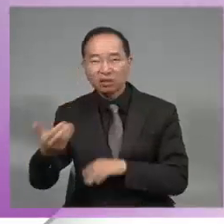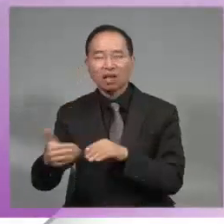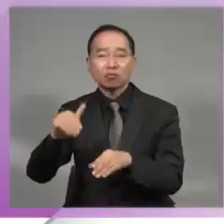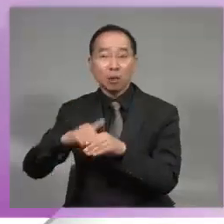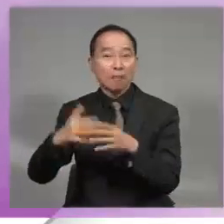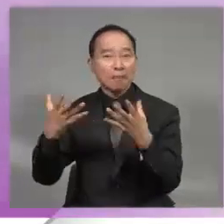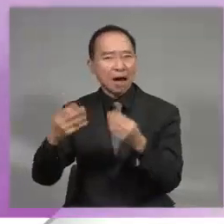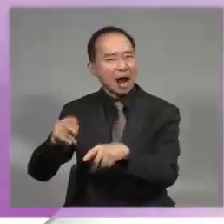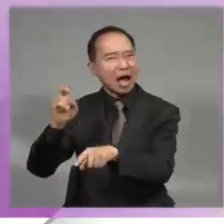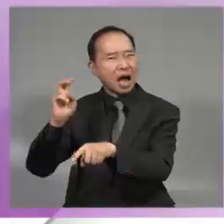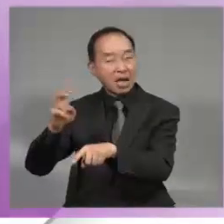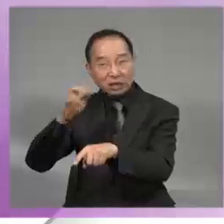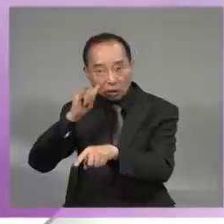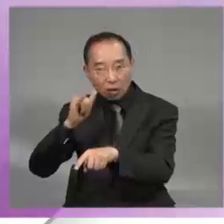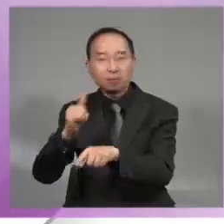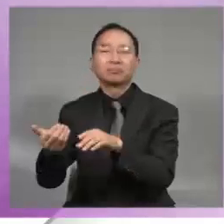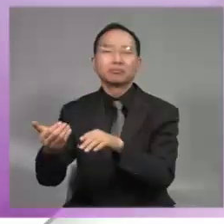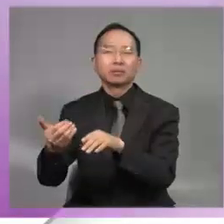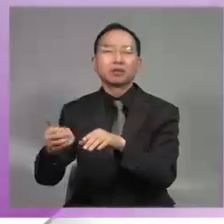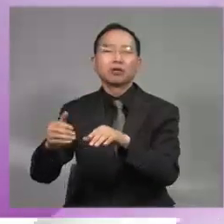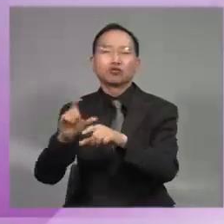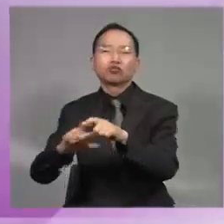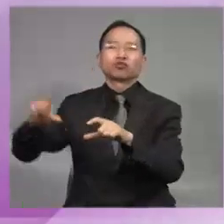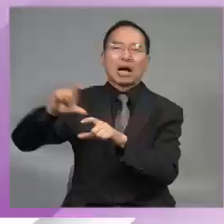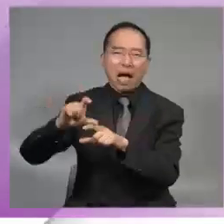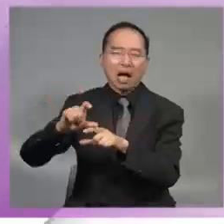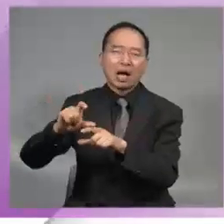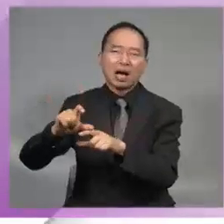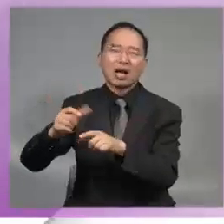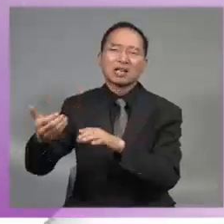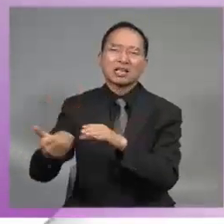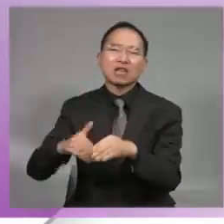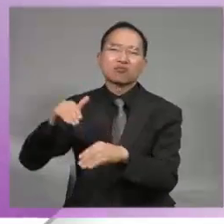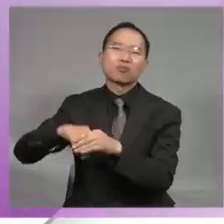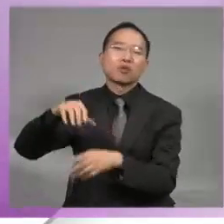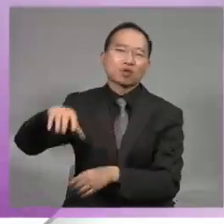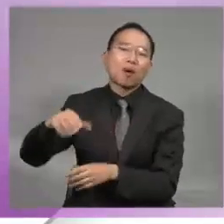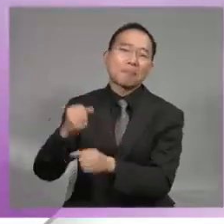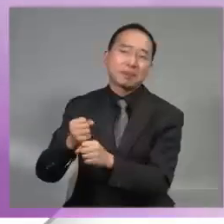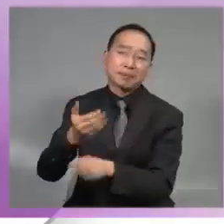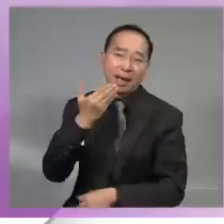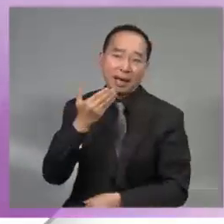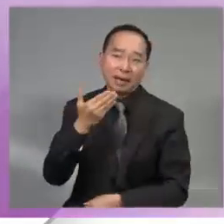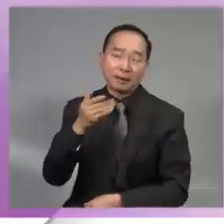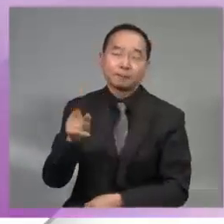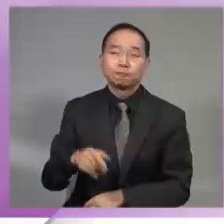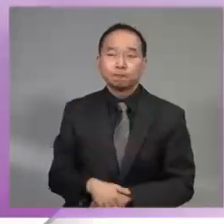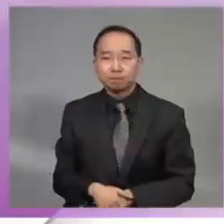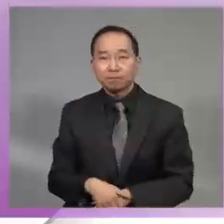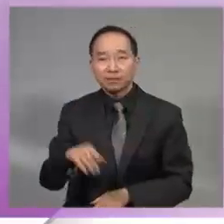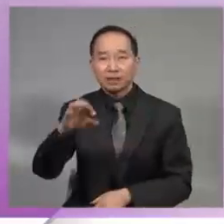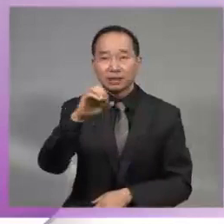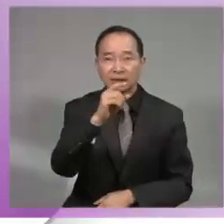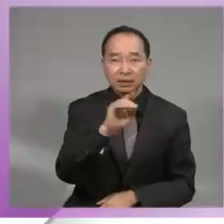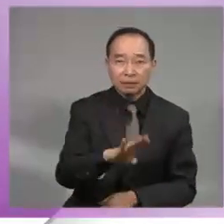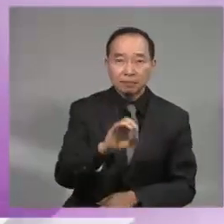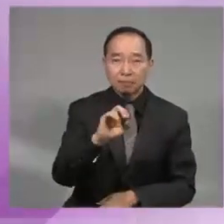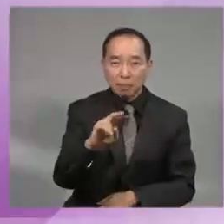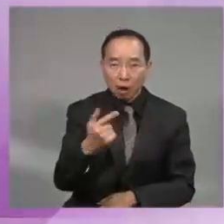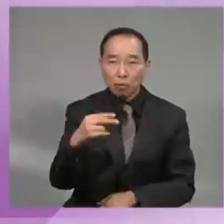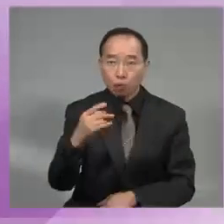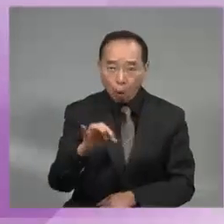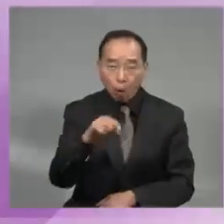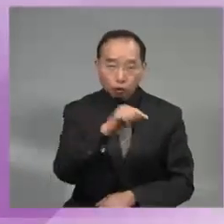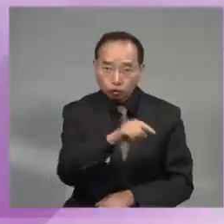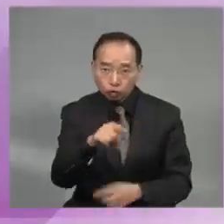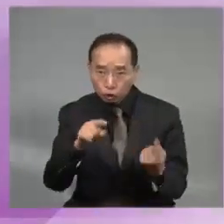이루어질 것으로 보이는 곳은 그 사전투표소를 추가로 설치할 수 있도록 하고 있거든요. 네. 근데 아마 저것도 읍면동수보다 사전투표소를 조금